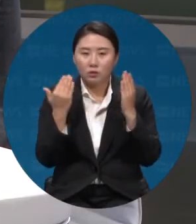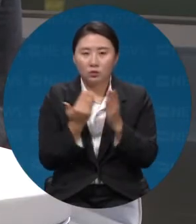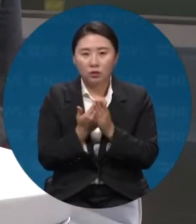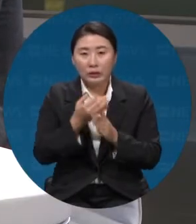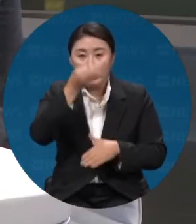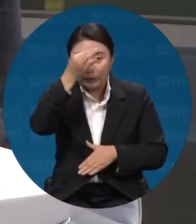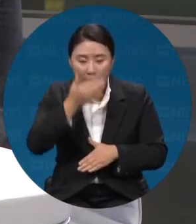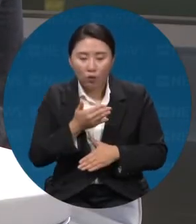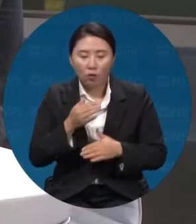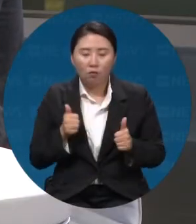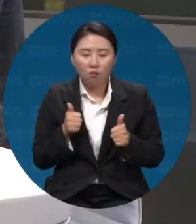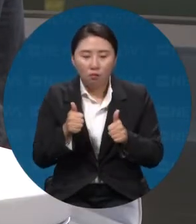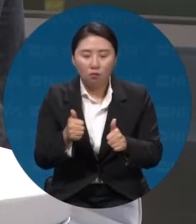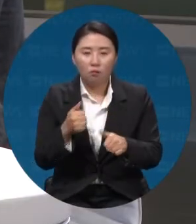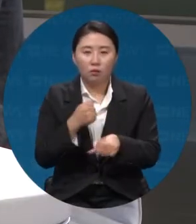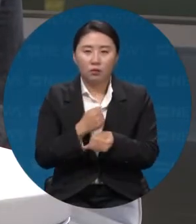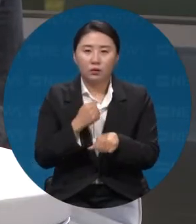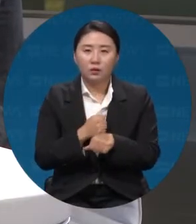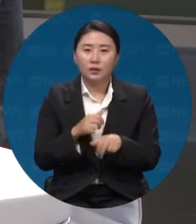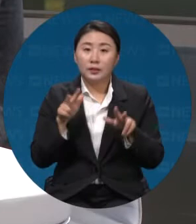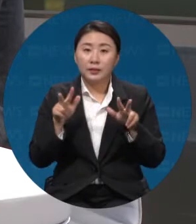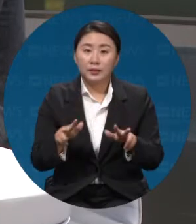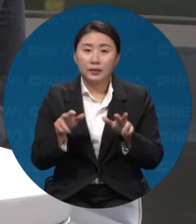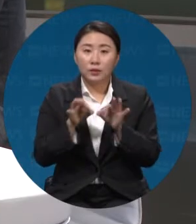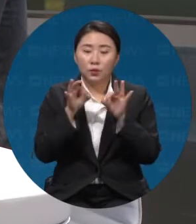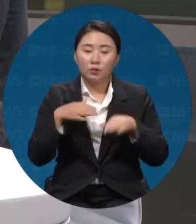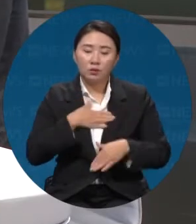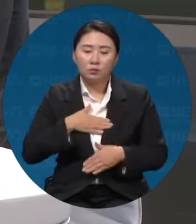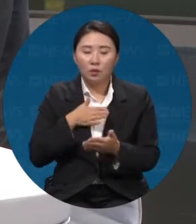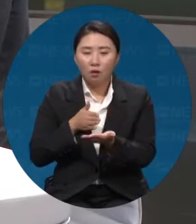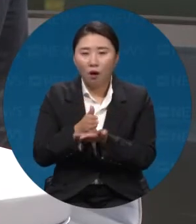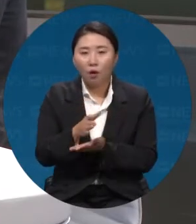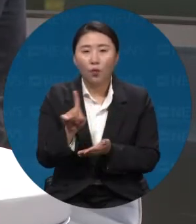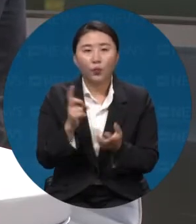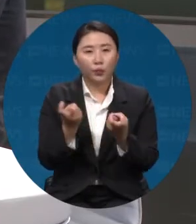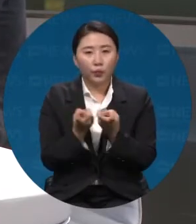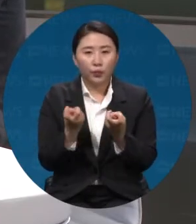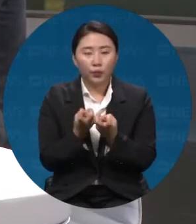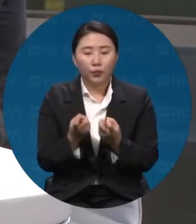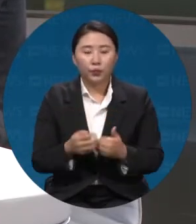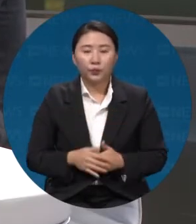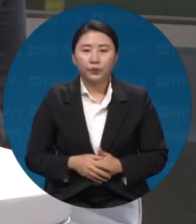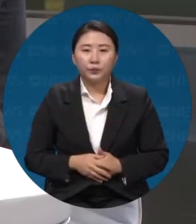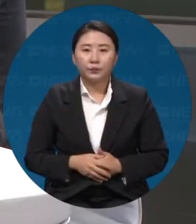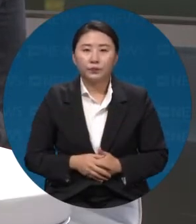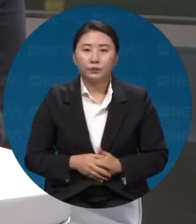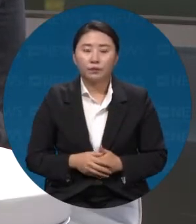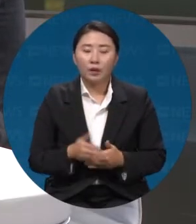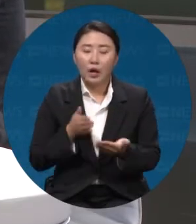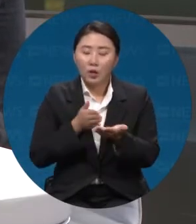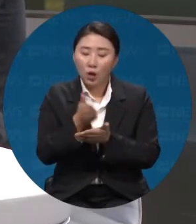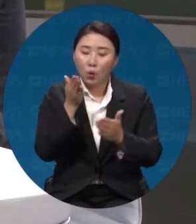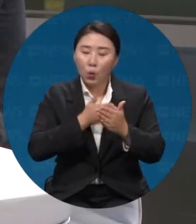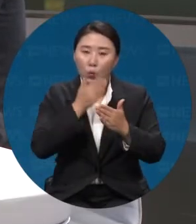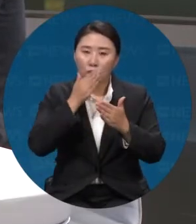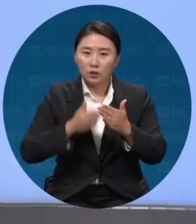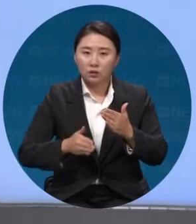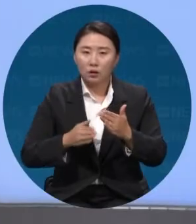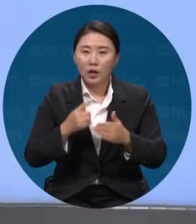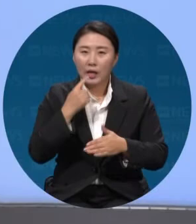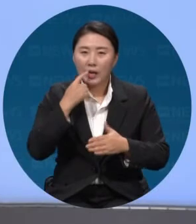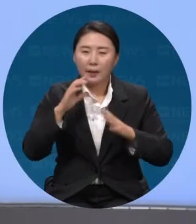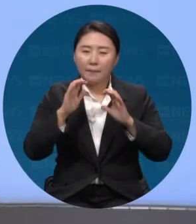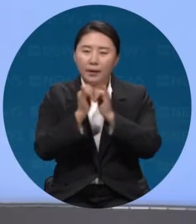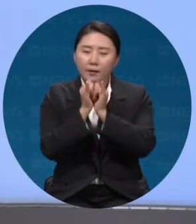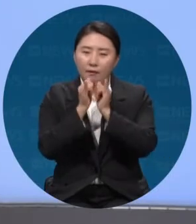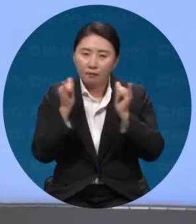하고 있는 모양인데 어 도대체 지금 그 동안 10여 개가 어떻게 해 왔길래 이런 사고를 하게 된거죠 대학교는 공식적으로 백인 우월